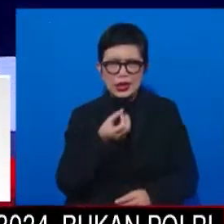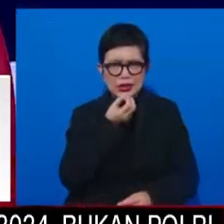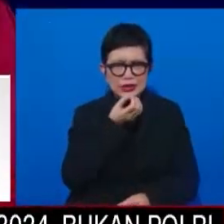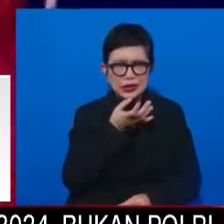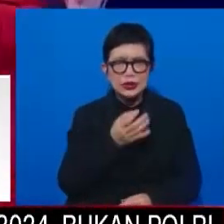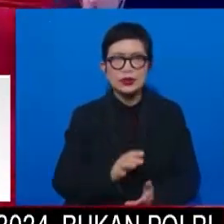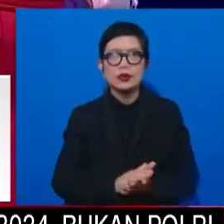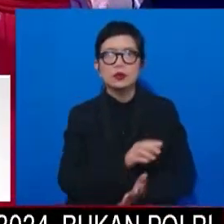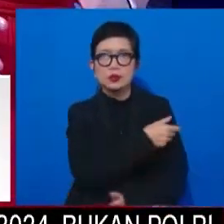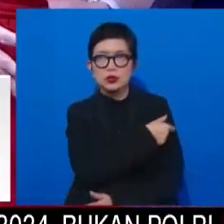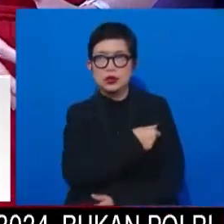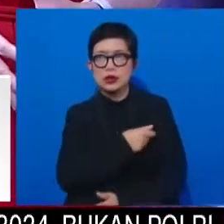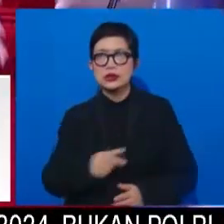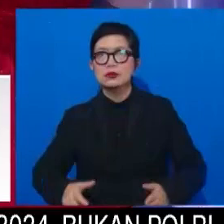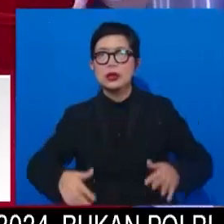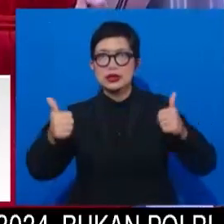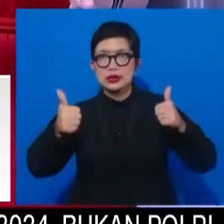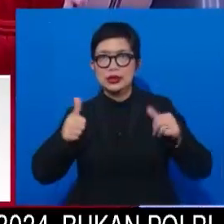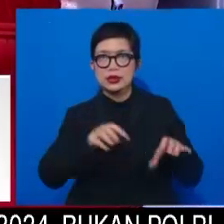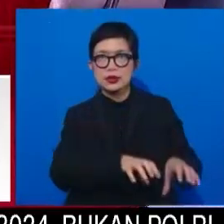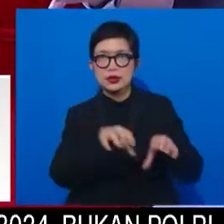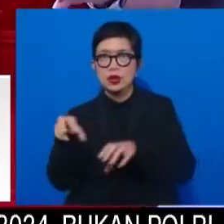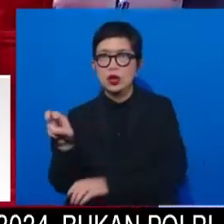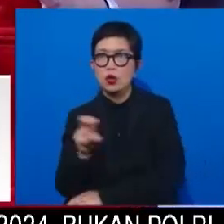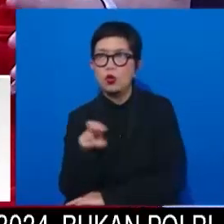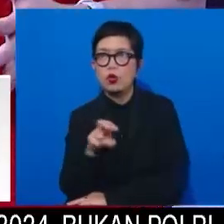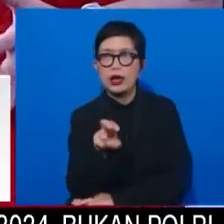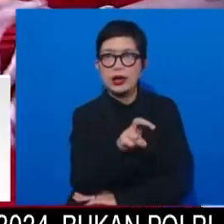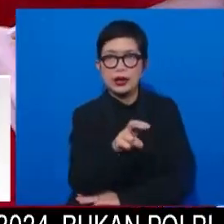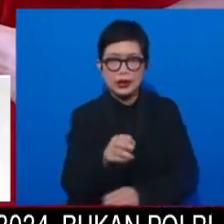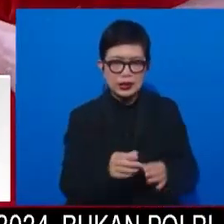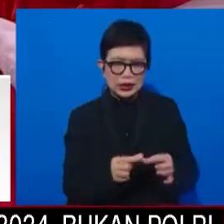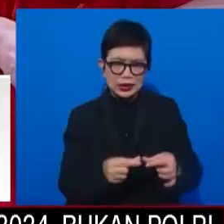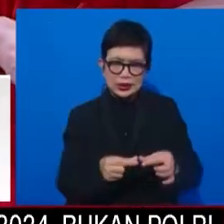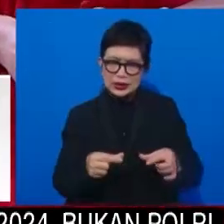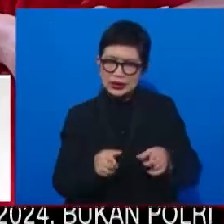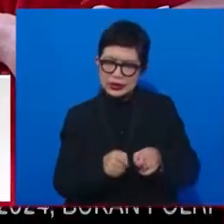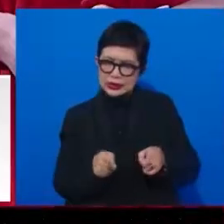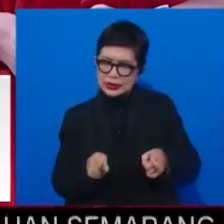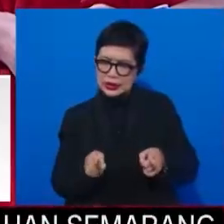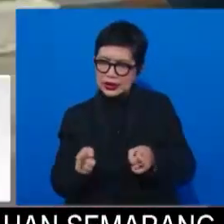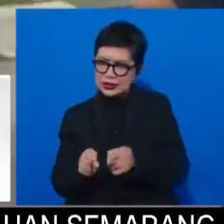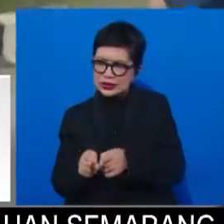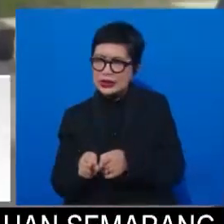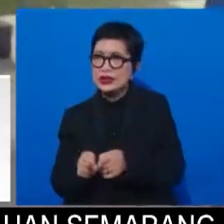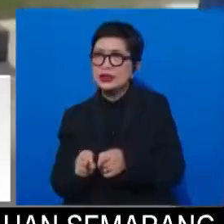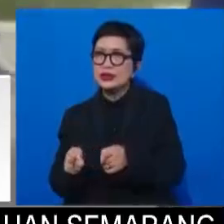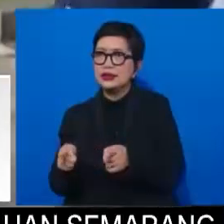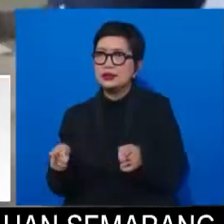damkar berhasil mengevakuasi sejumlah ular berbagai ukuran di Tasikmalaya, Jawa Barat.